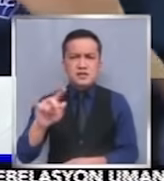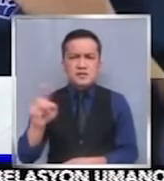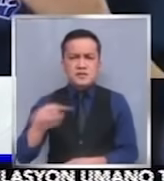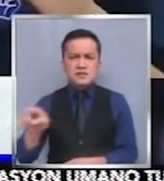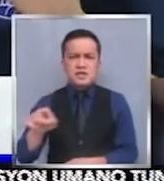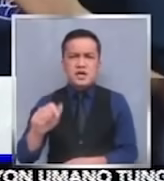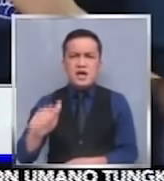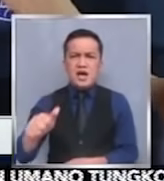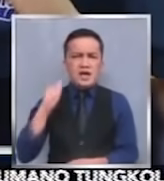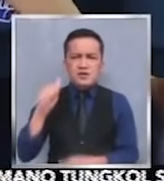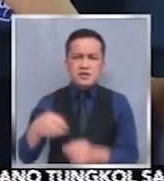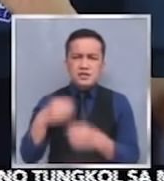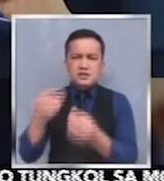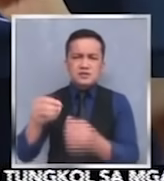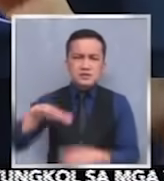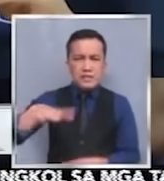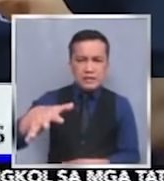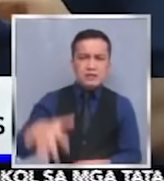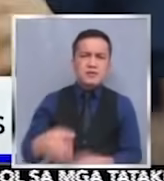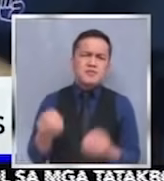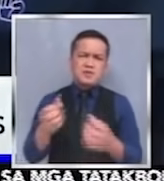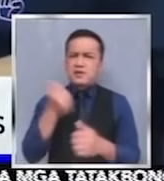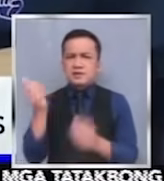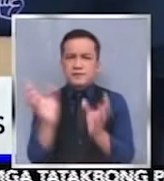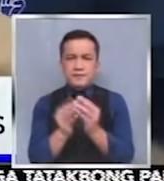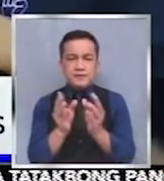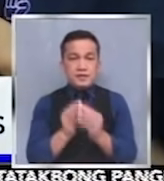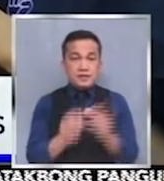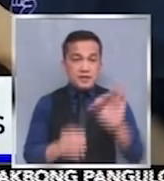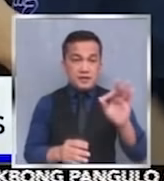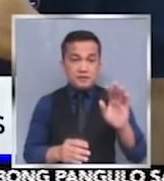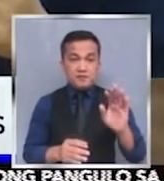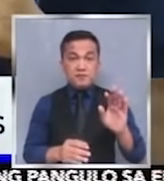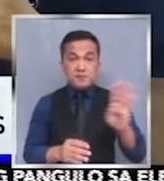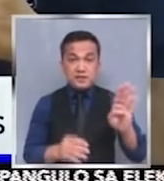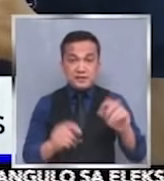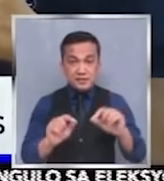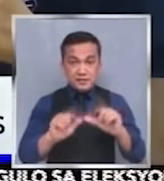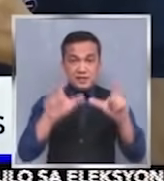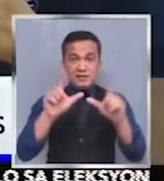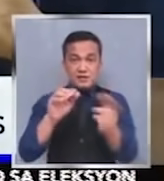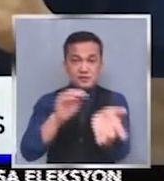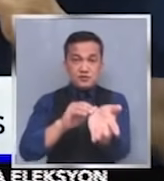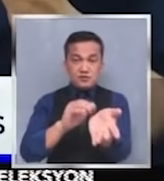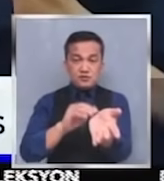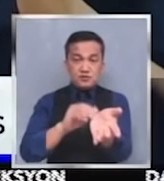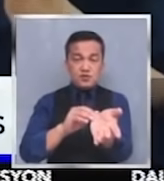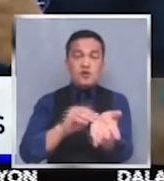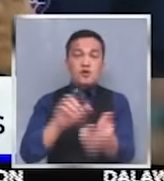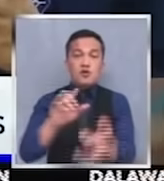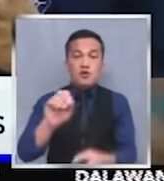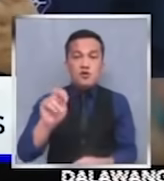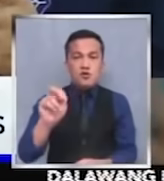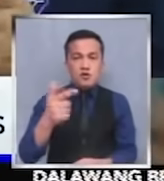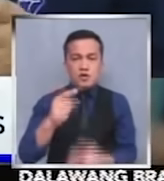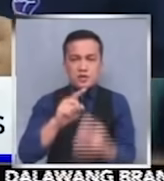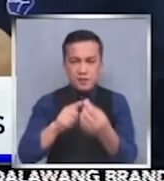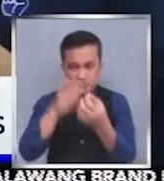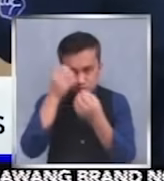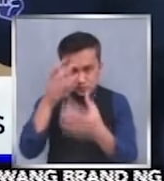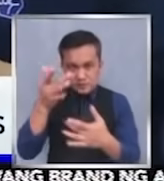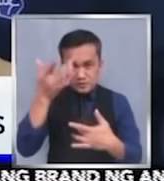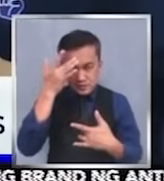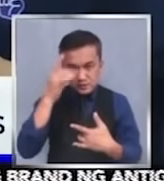forum. Sa FB Live naman ni Doc Willie Ong, nagbigay kaalaman siya tungkol sa mga autoimmune diseases tulad ng lupus,